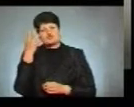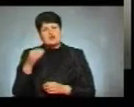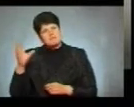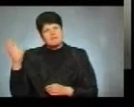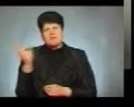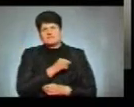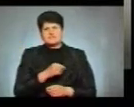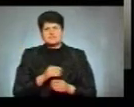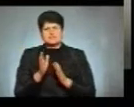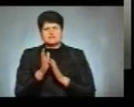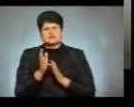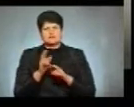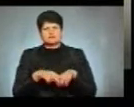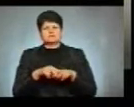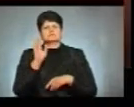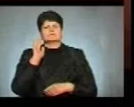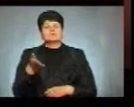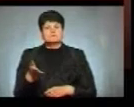всі християни. Так? От,